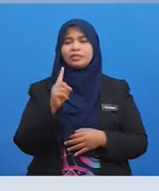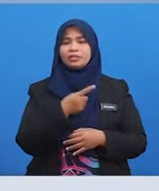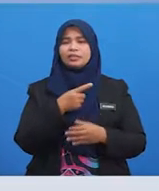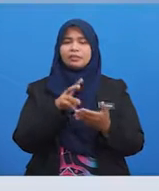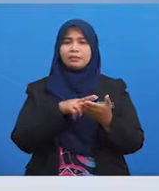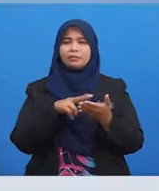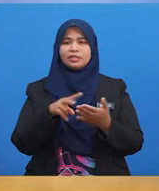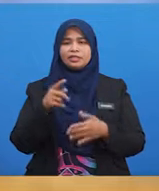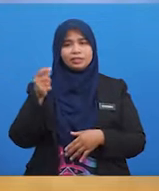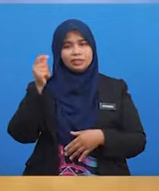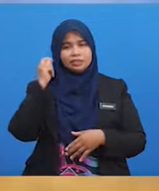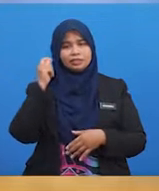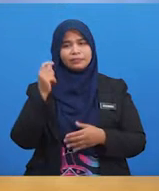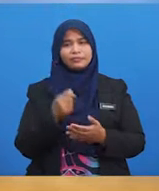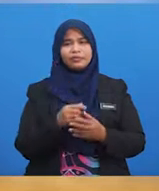kita baca tadi.